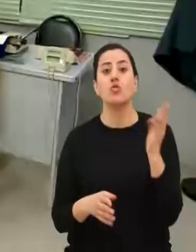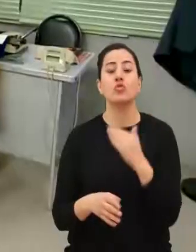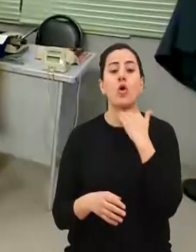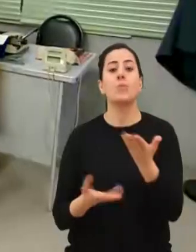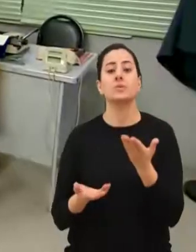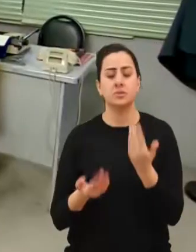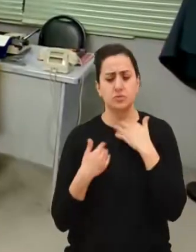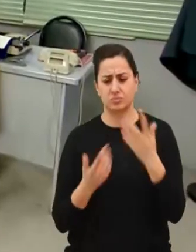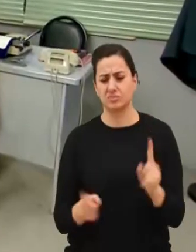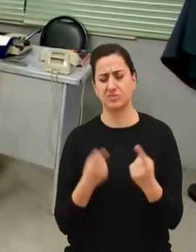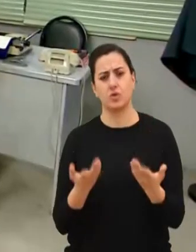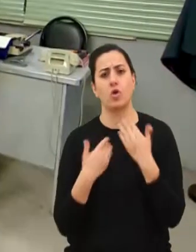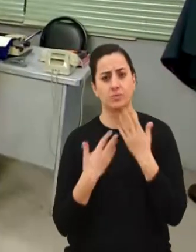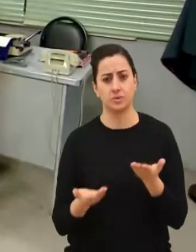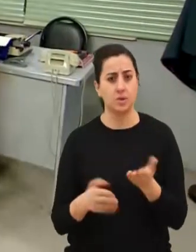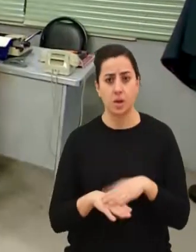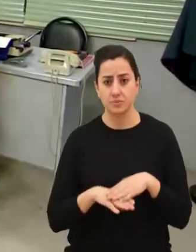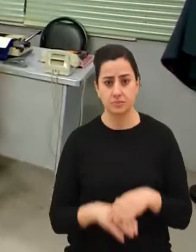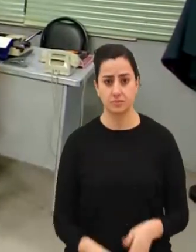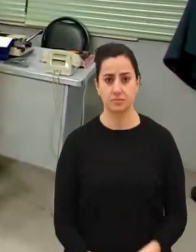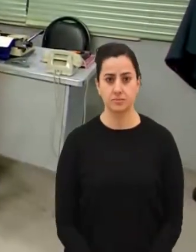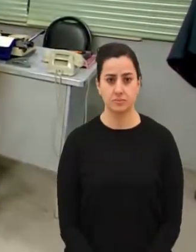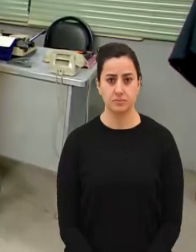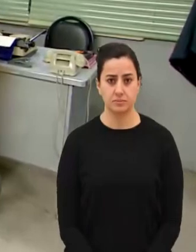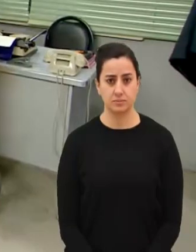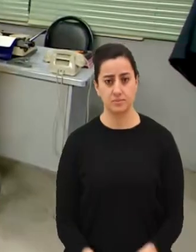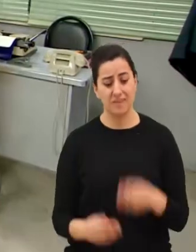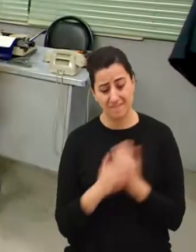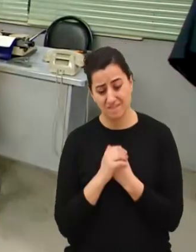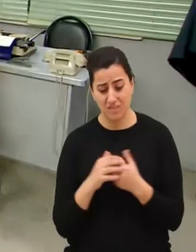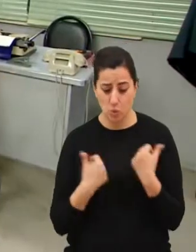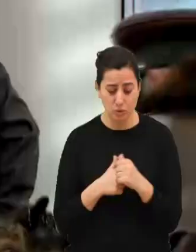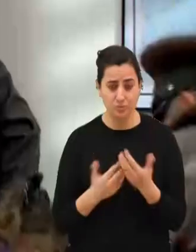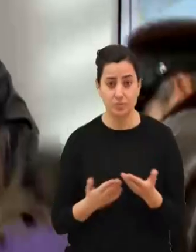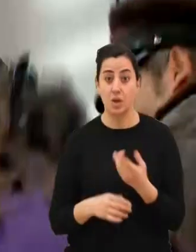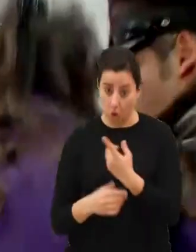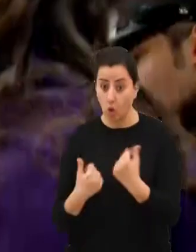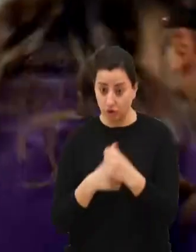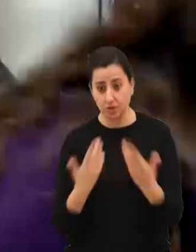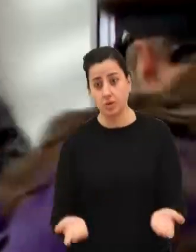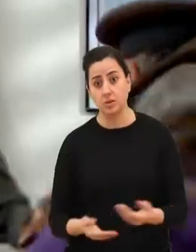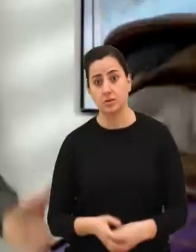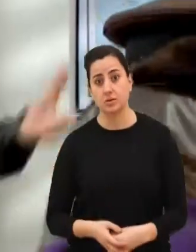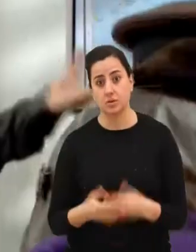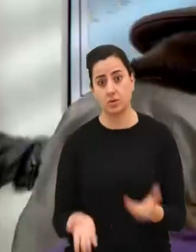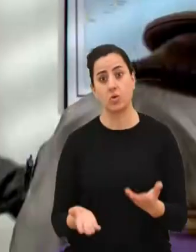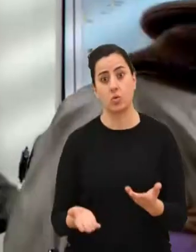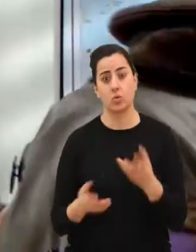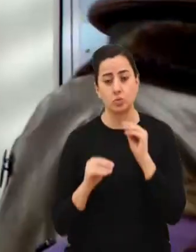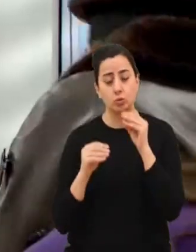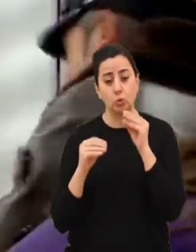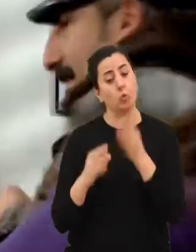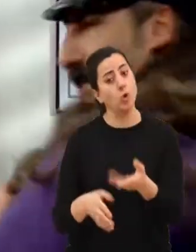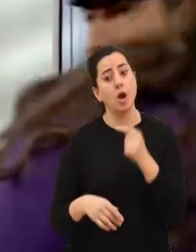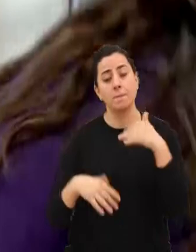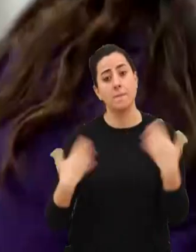tedavi yöntemi yok. Tokat atmayın. Başkomiserim, uyanmıyor. Ay, kocam gitti. Kocan gitti tabii. Gitti tabii kocan. Kocan gitti tabii. Hiç durmadan konuşursan